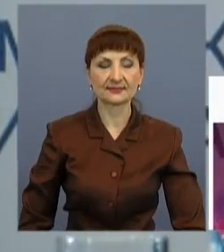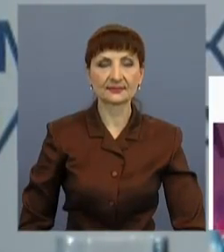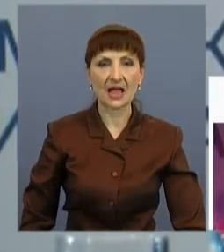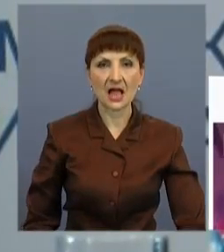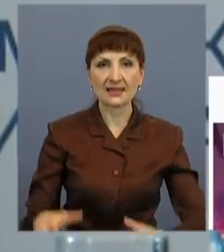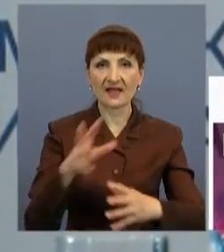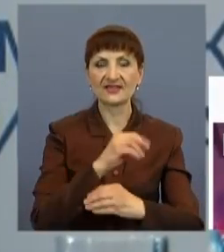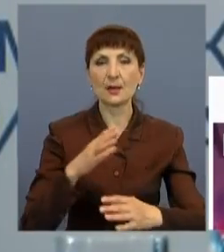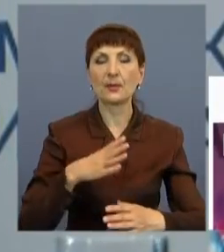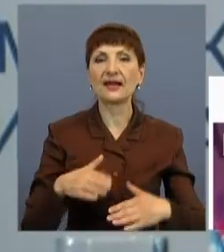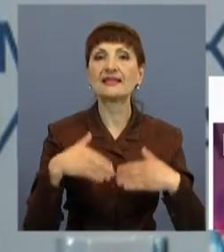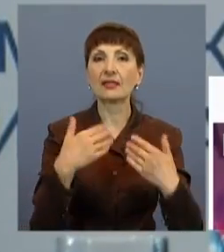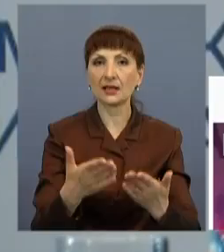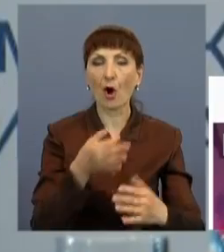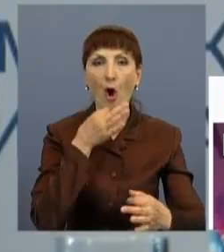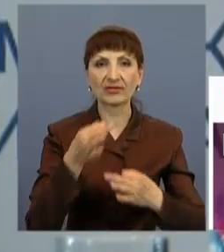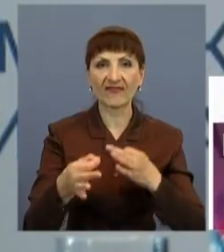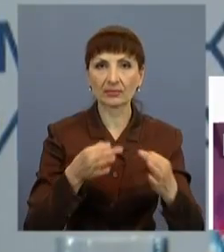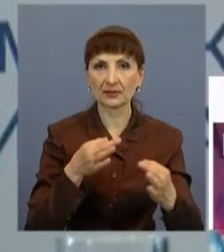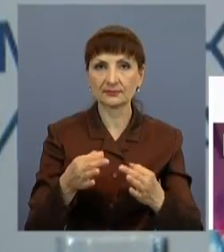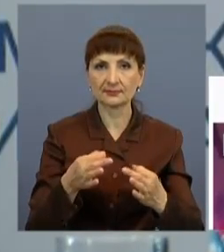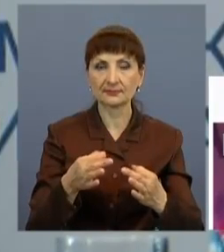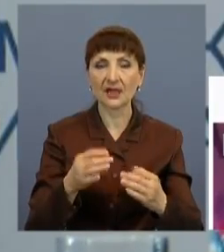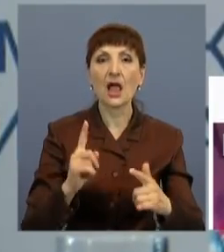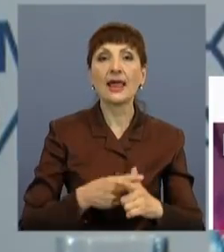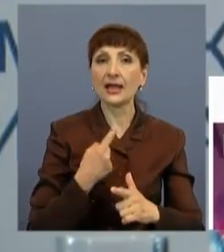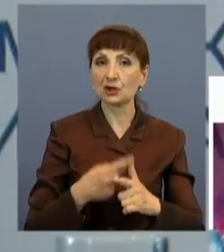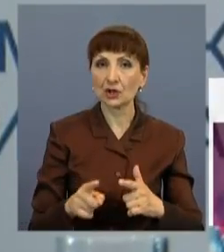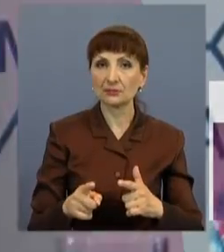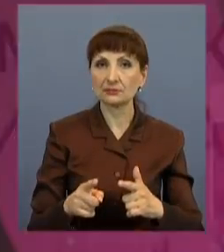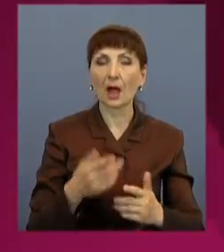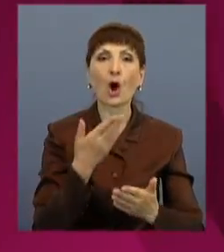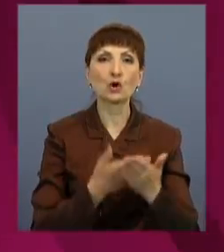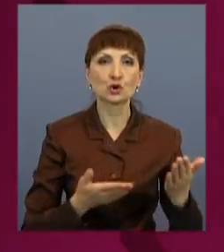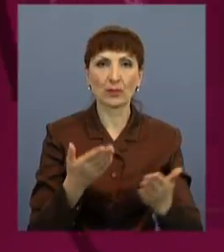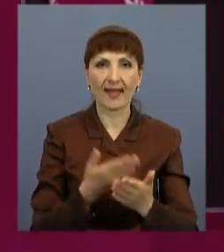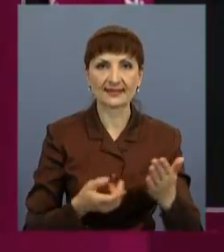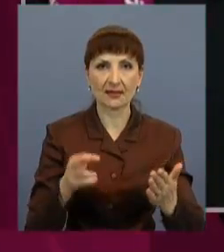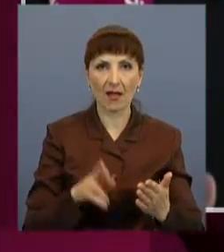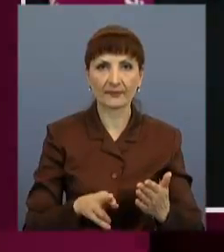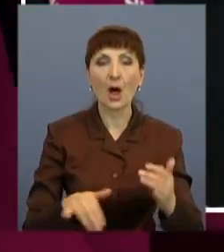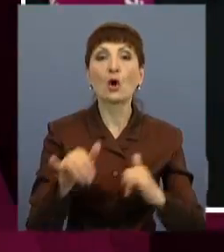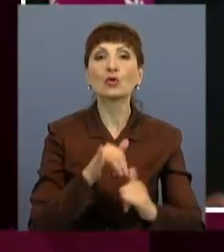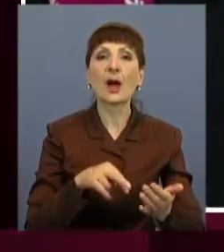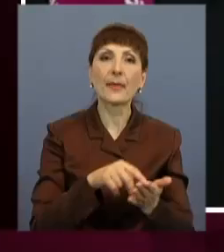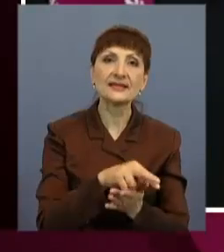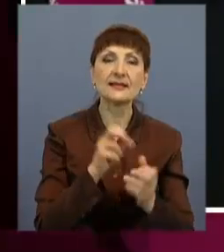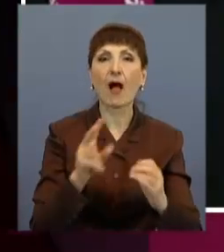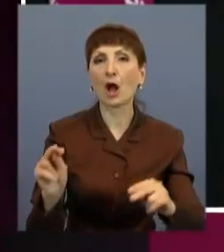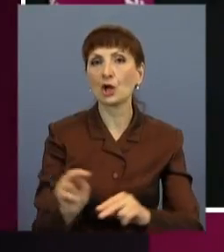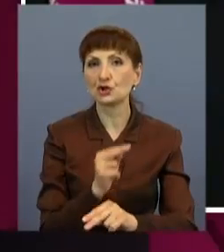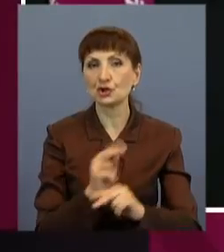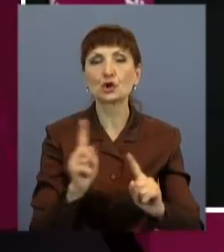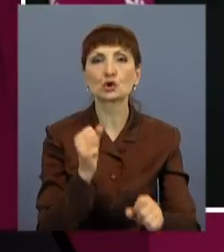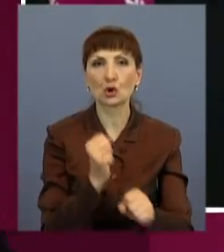На все были даны ответы или же консультации, куда пойти, как лечиться,